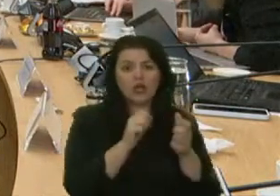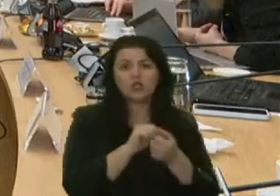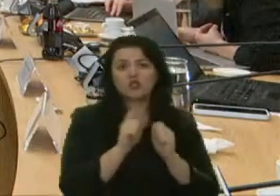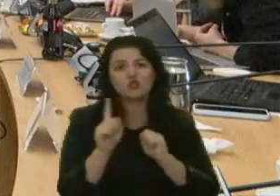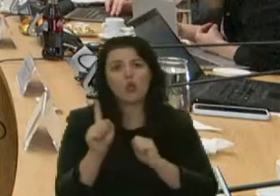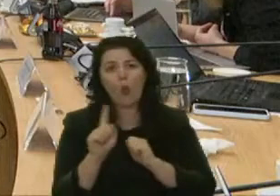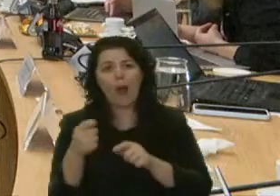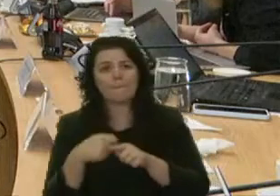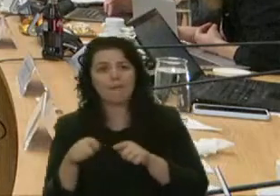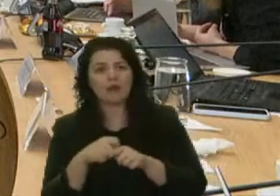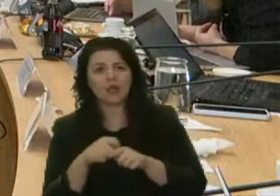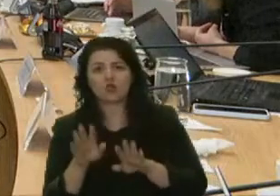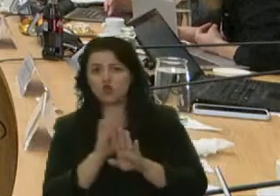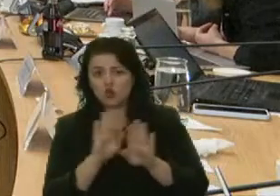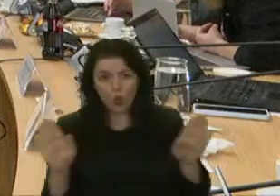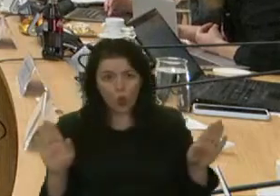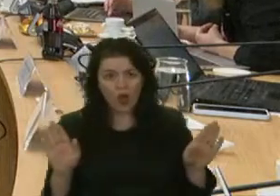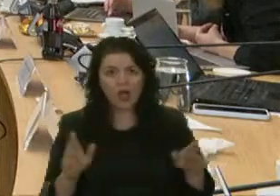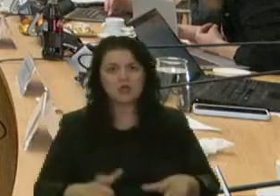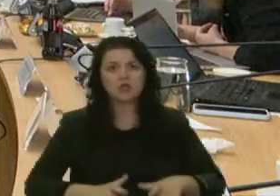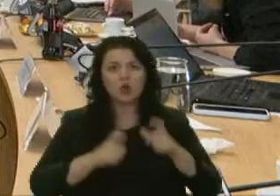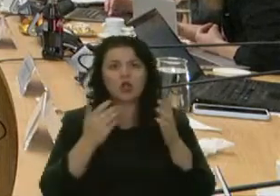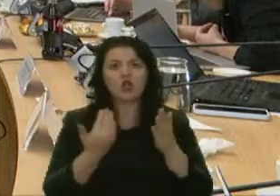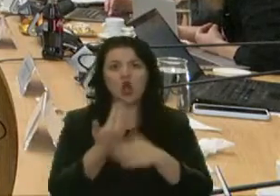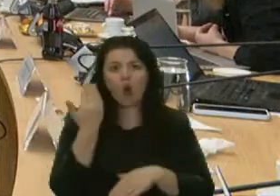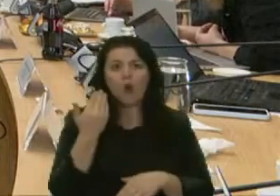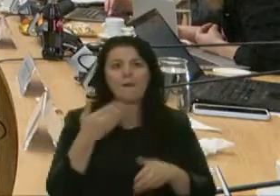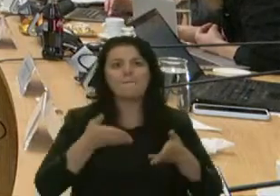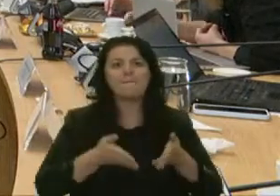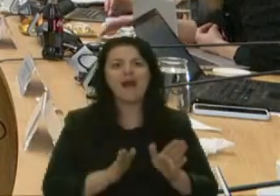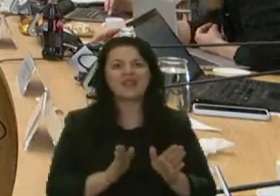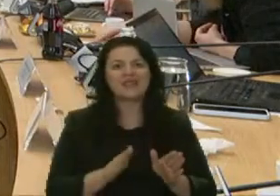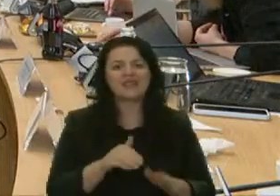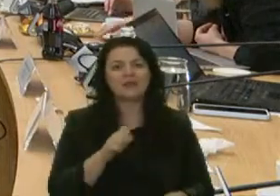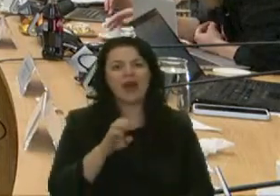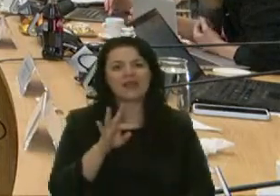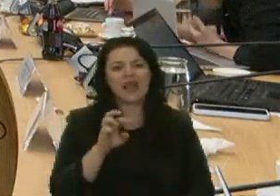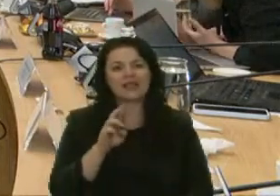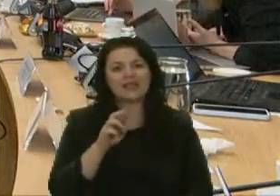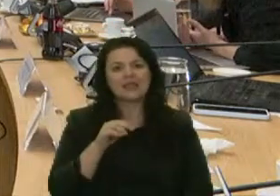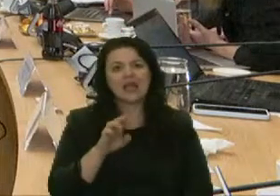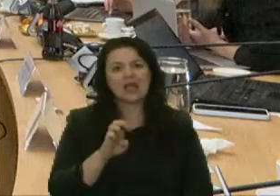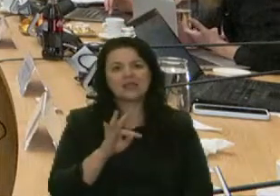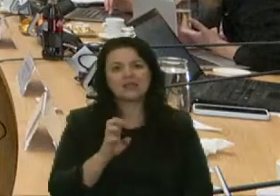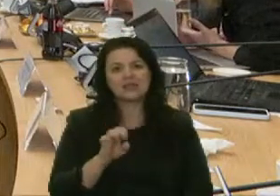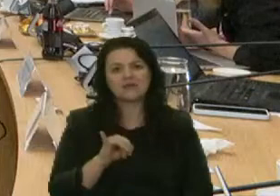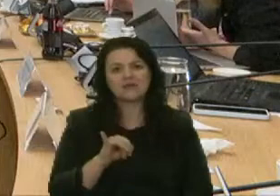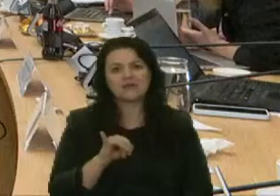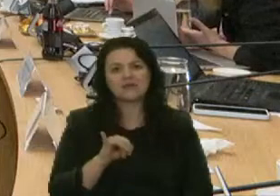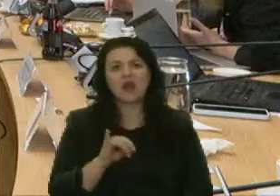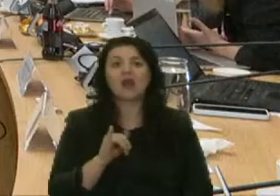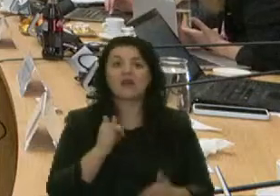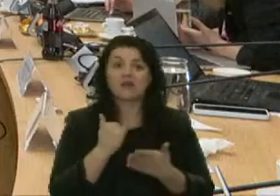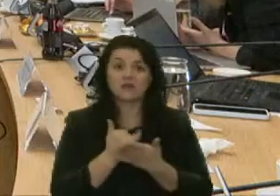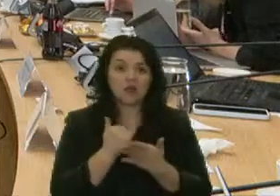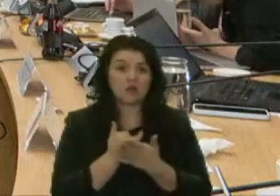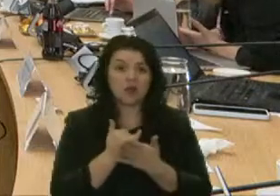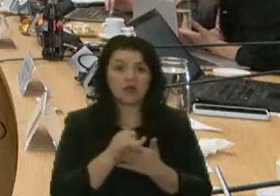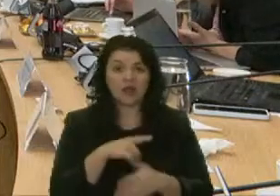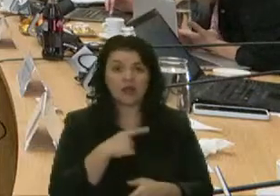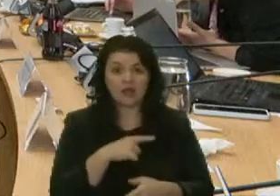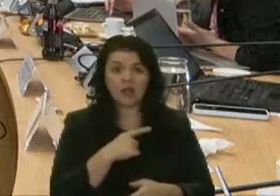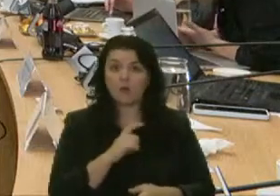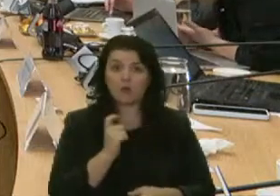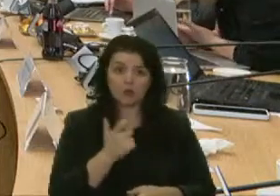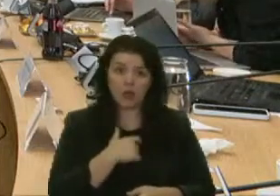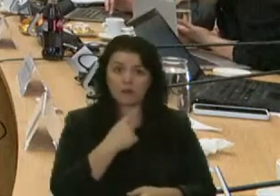amenajări ci un spital al nou maternități și era menționam la momentul respectiv maternitățile realitatea este că